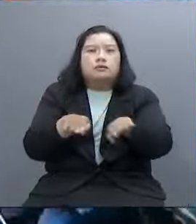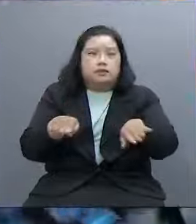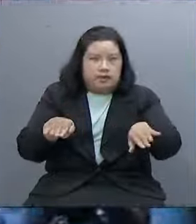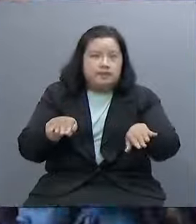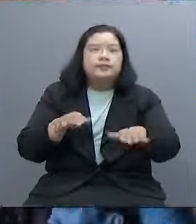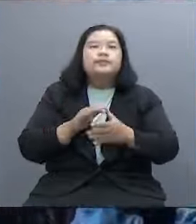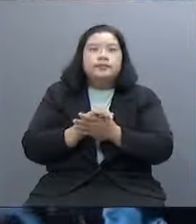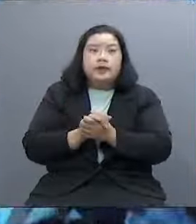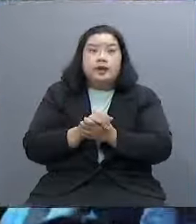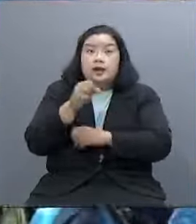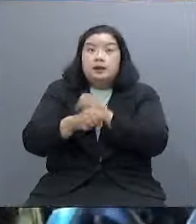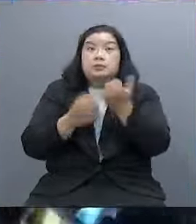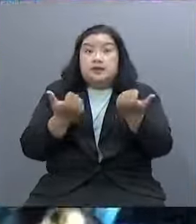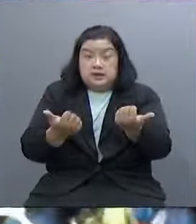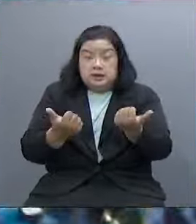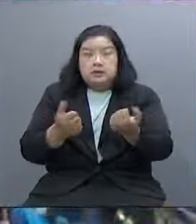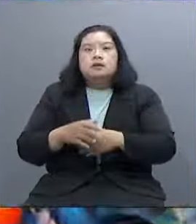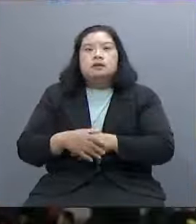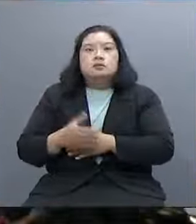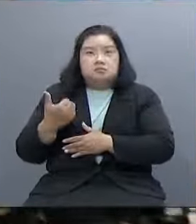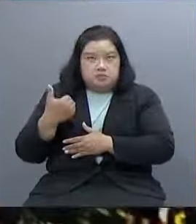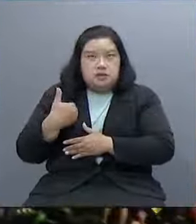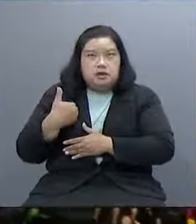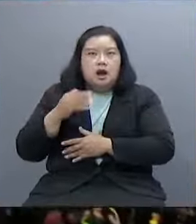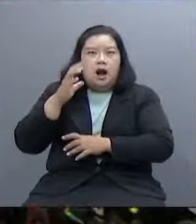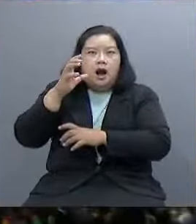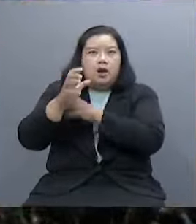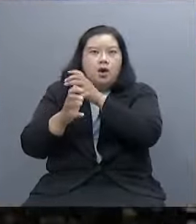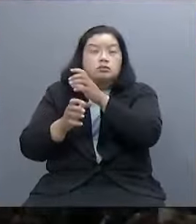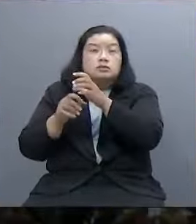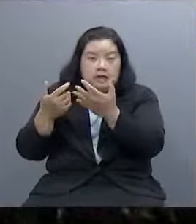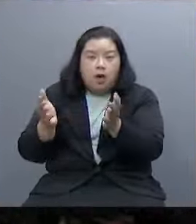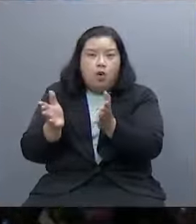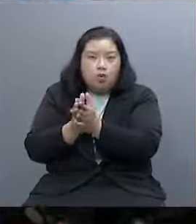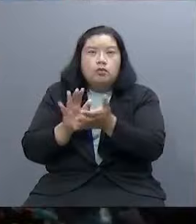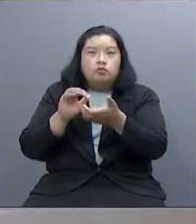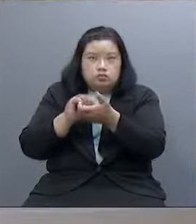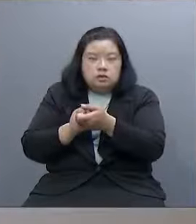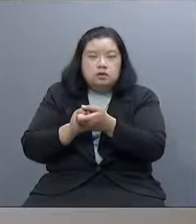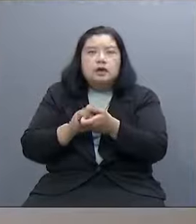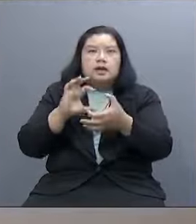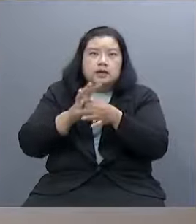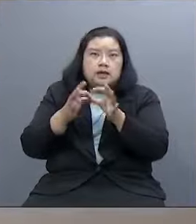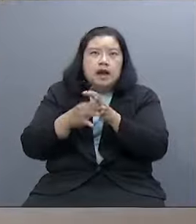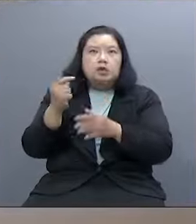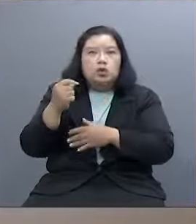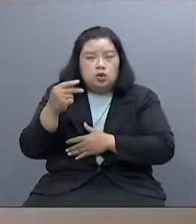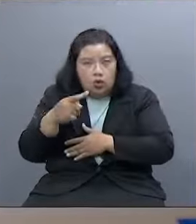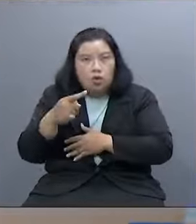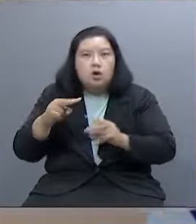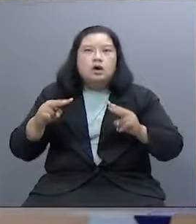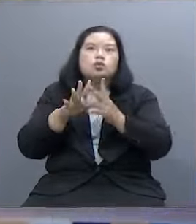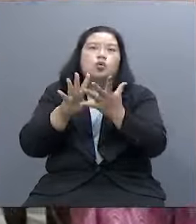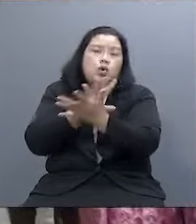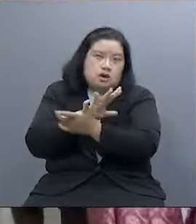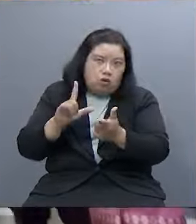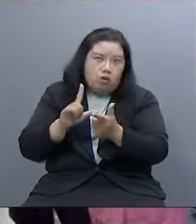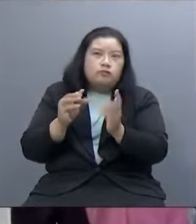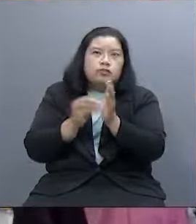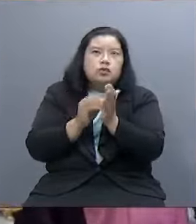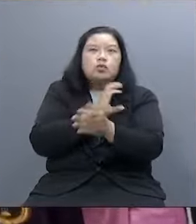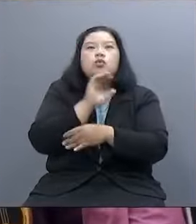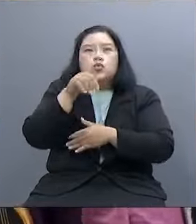มในปีนี้ทางไอคอนสยามร่วมกับกระทรวงการท่องเที่ยวและกีฬาการท่องเที่ยวแห่งประเทศไทยกระทรวงวัฒนธรรมกรุงเทพมหานคร